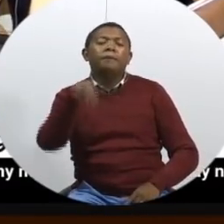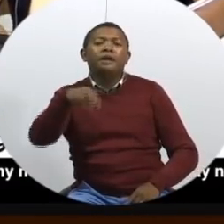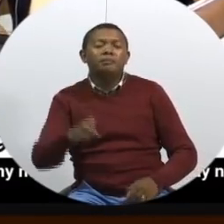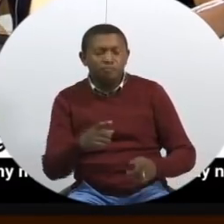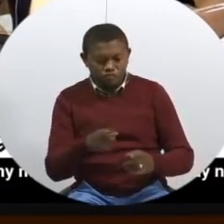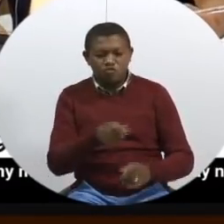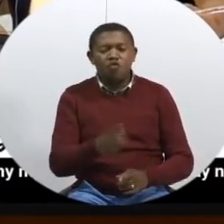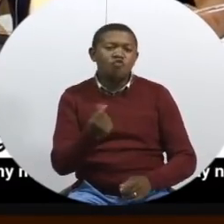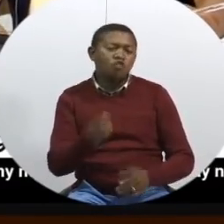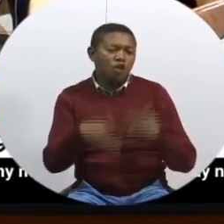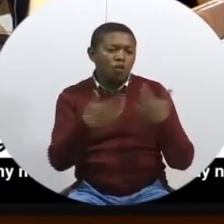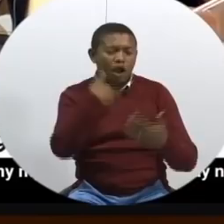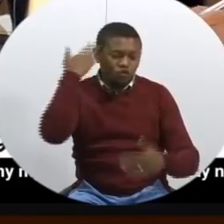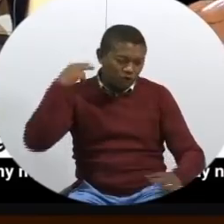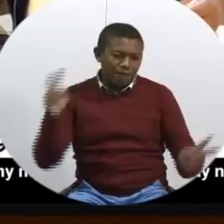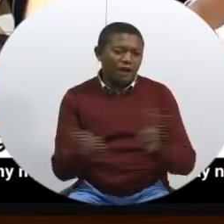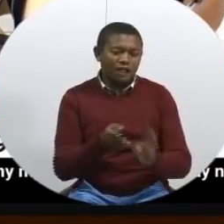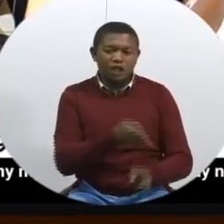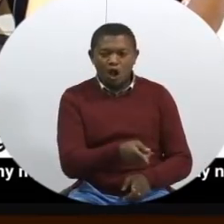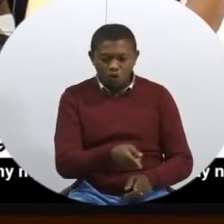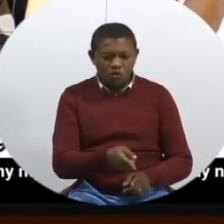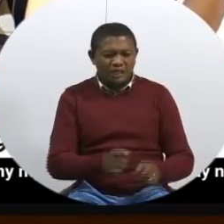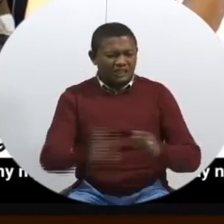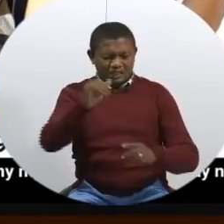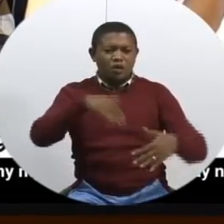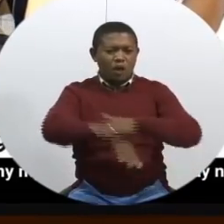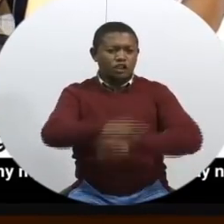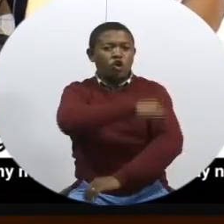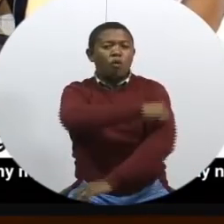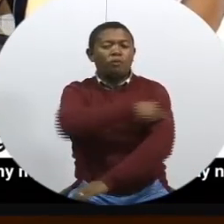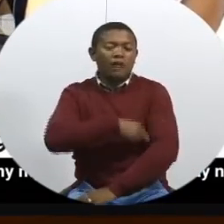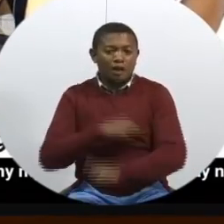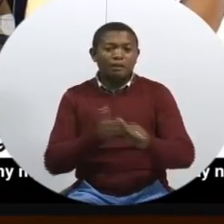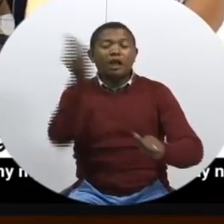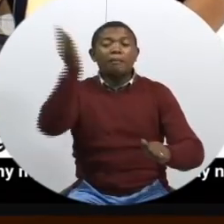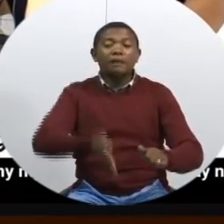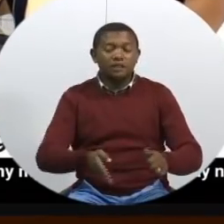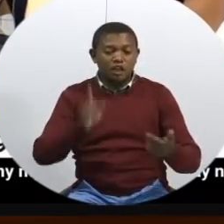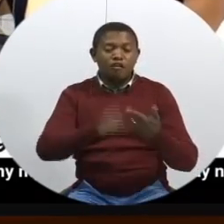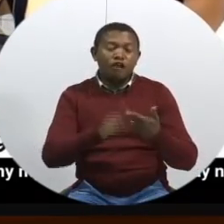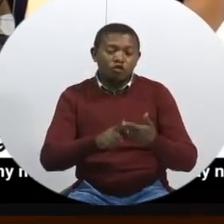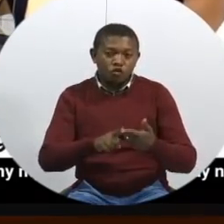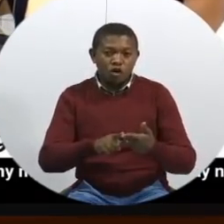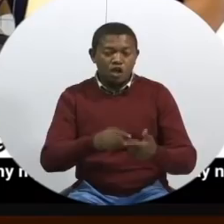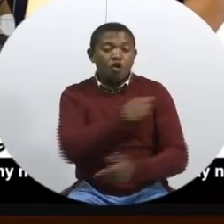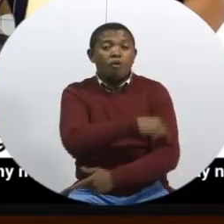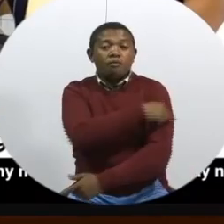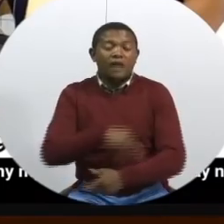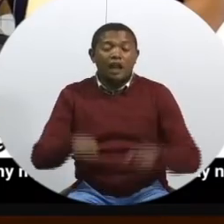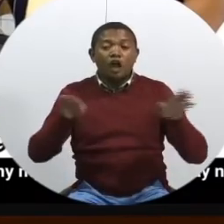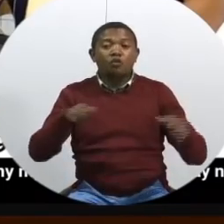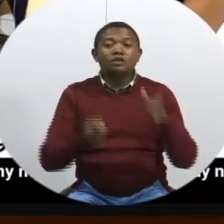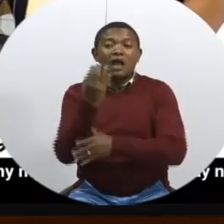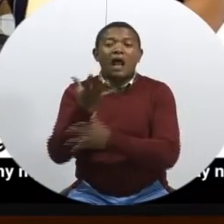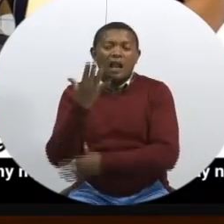rehetrarehetra miatrika an'izany, indrindra moa izany fa ao amin'ny hôpitaly manara-penitra sy any amin'ny hôpitaly anosialy, ho